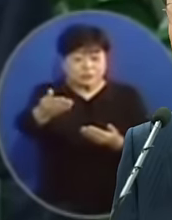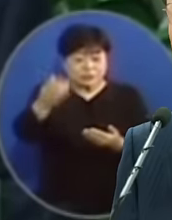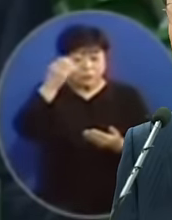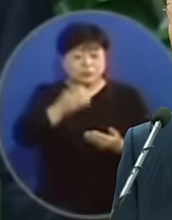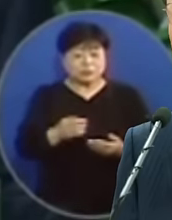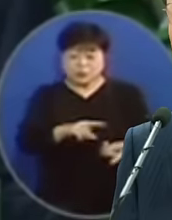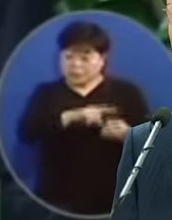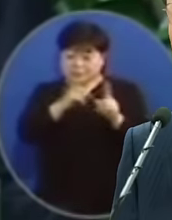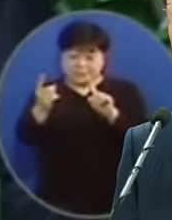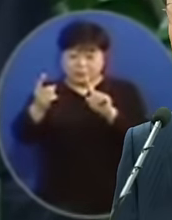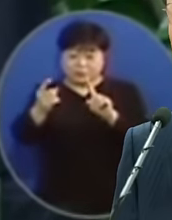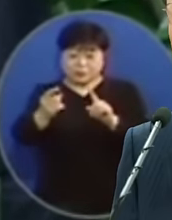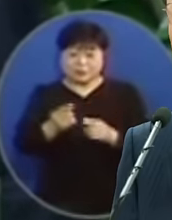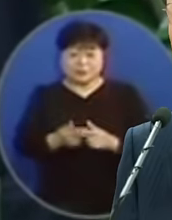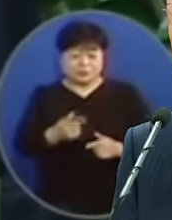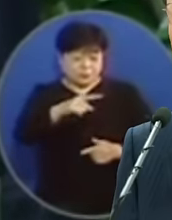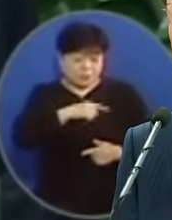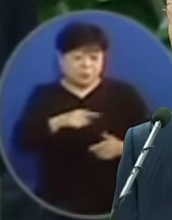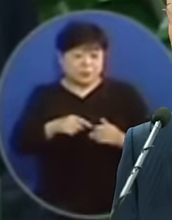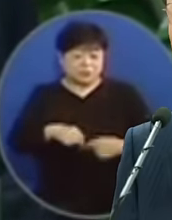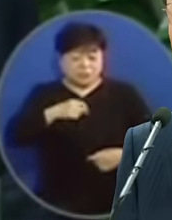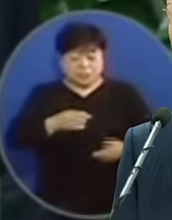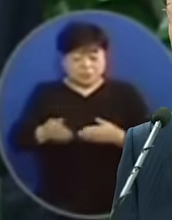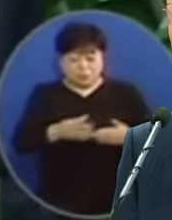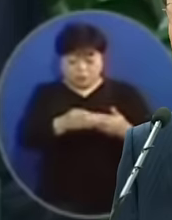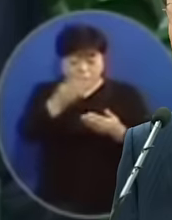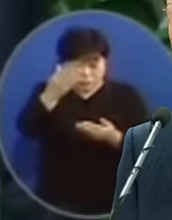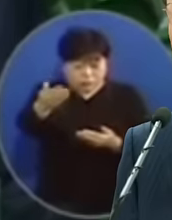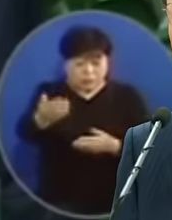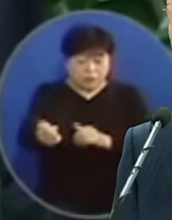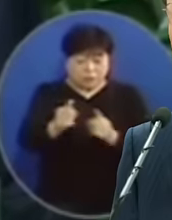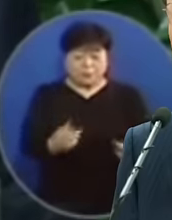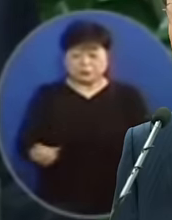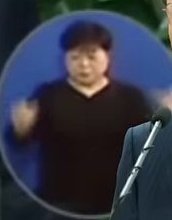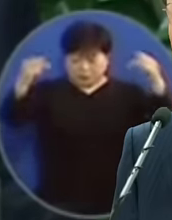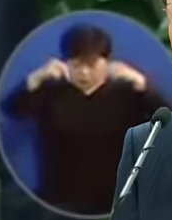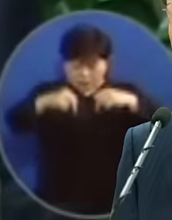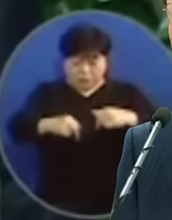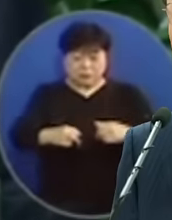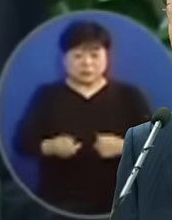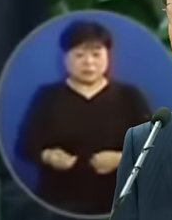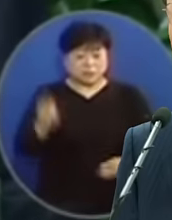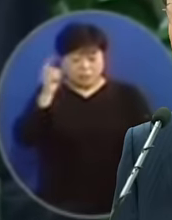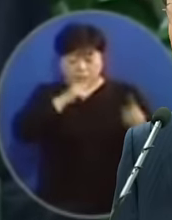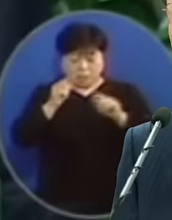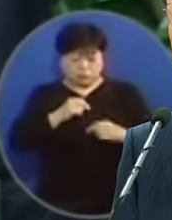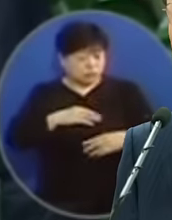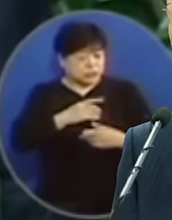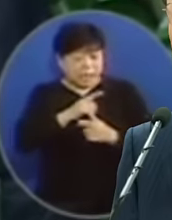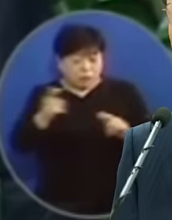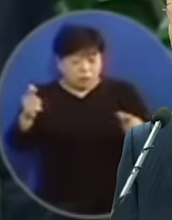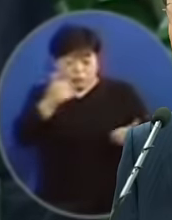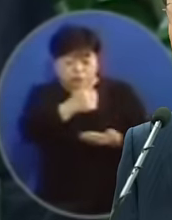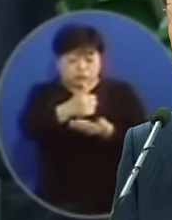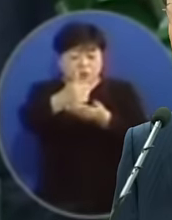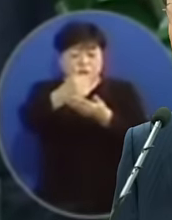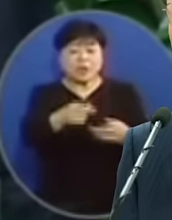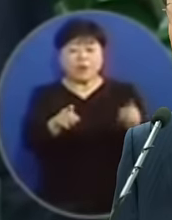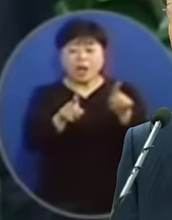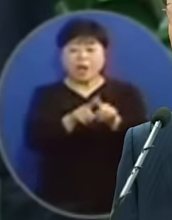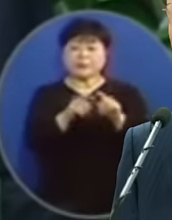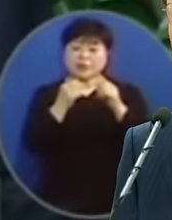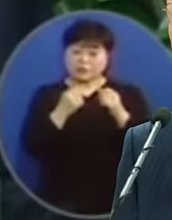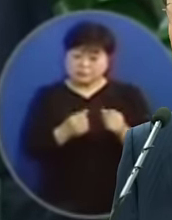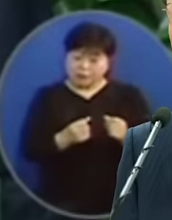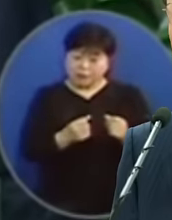영혼을 수생시키시고 자기 이름을 위하여 나를 의의 길로 인도하신다. 내가 사망의 엄지만 골짜기로 다닐지라도 해를 두려워하지 않는 것은 주께서 나와 같이